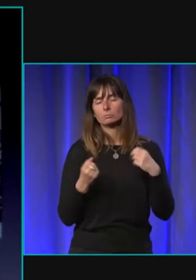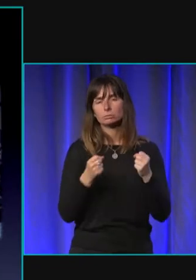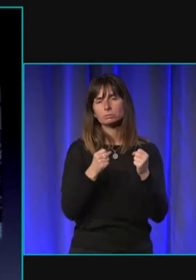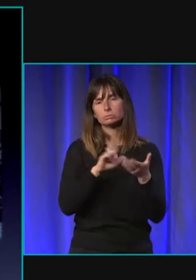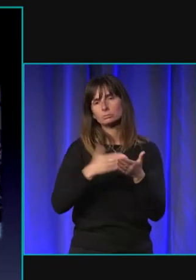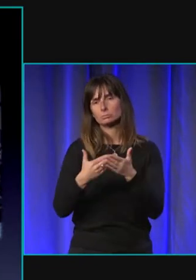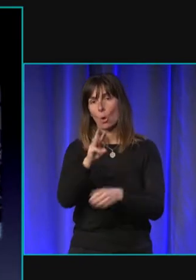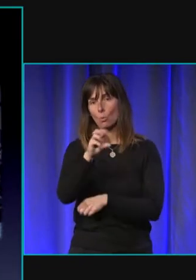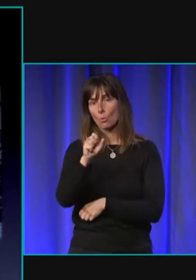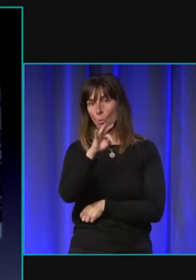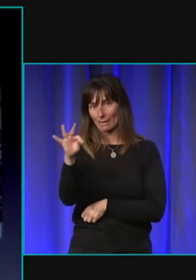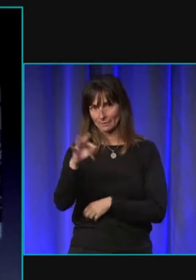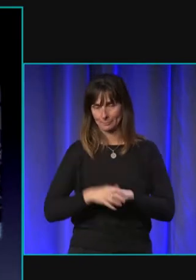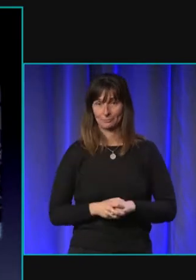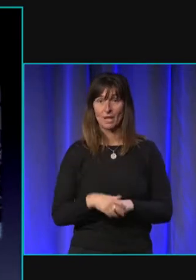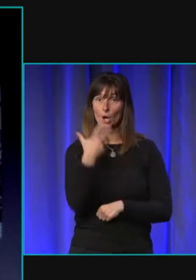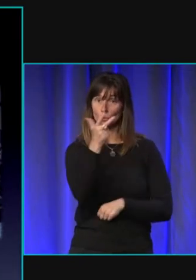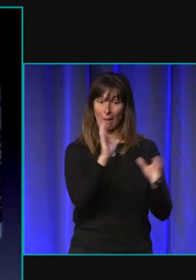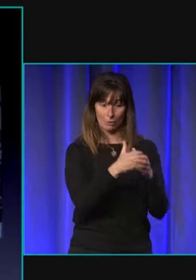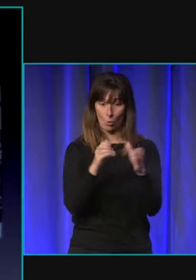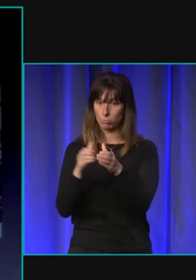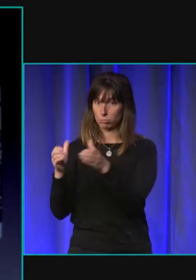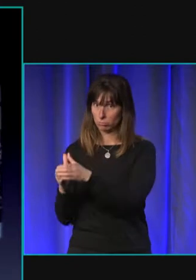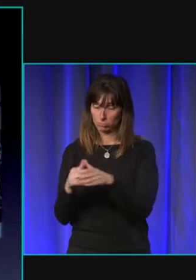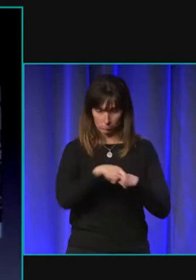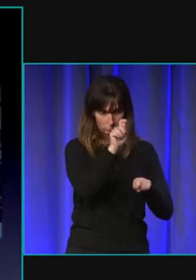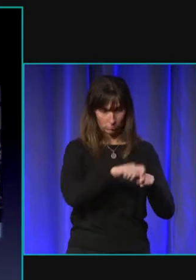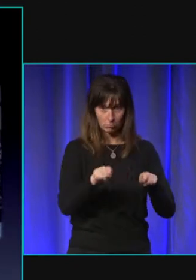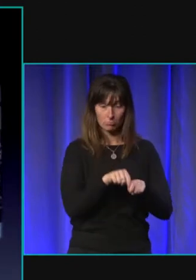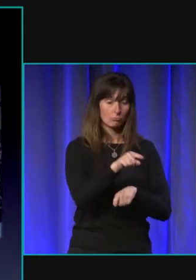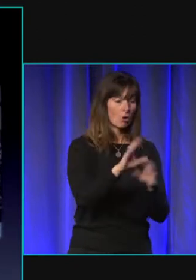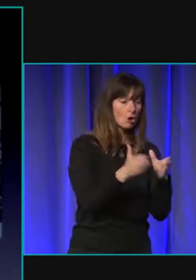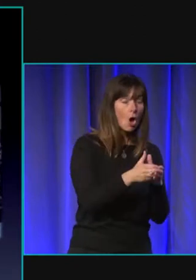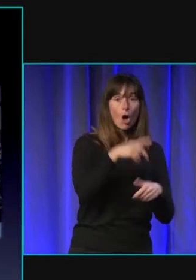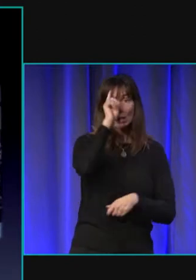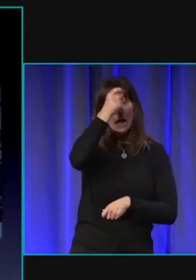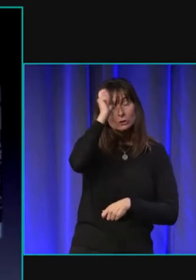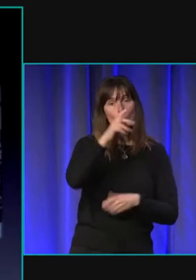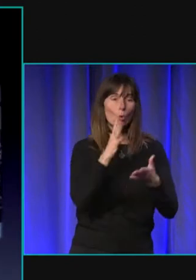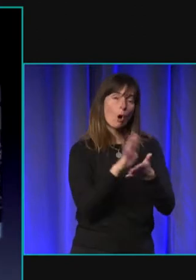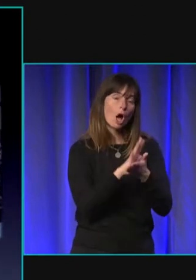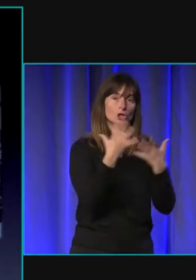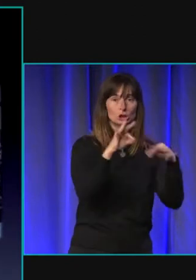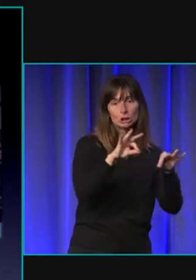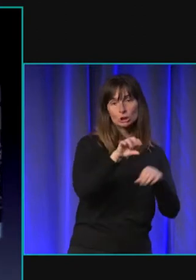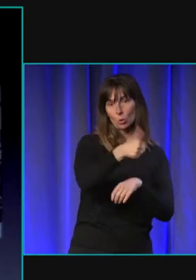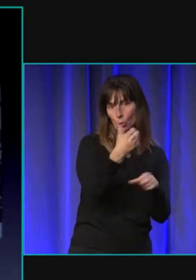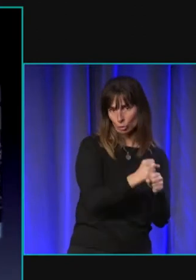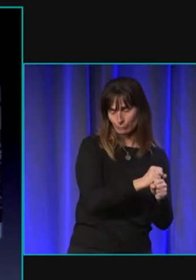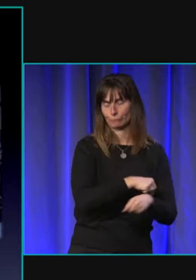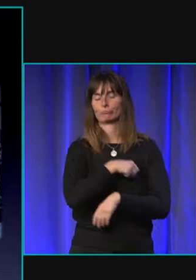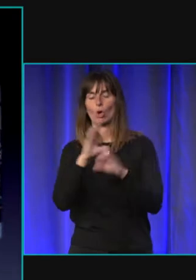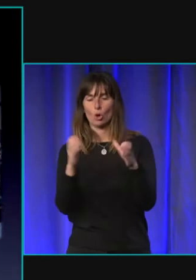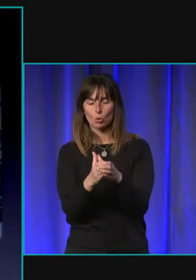donc on a étudié trois groupes, trois catégories, donc des garçons prépubères de l'âge de 10-11 ans. Vous avez des adolescents